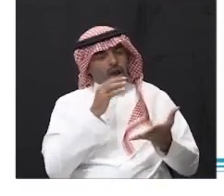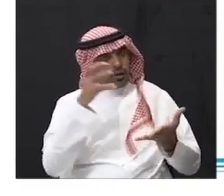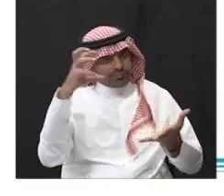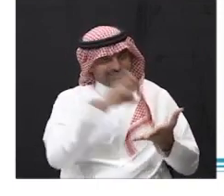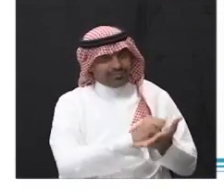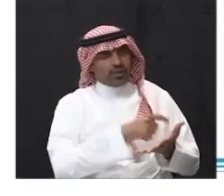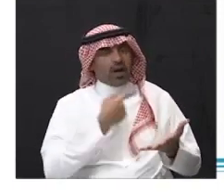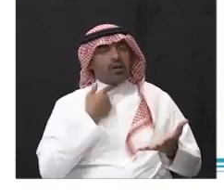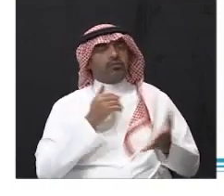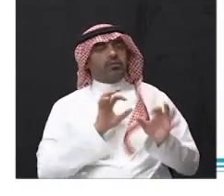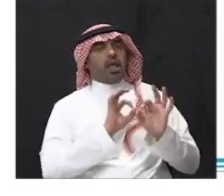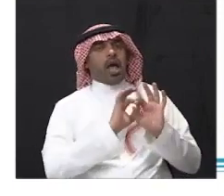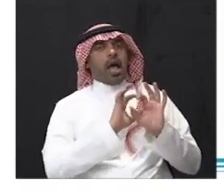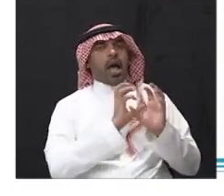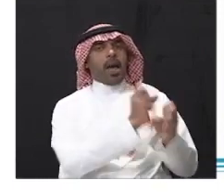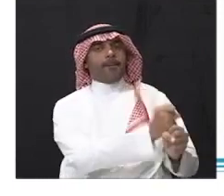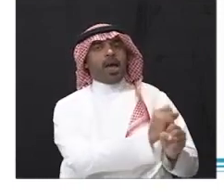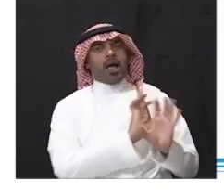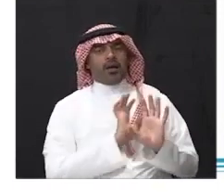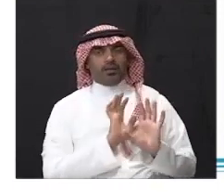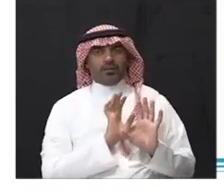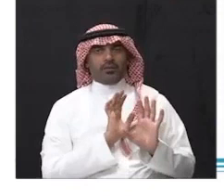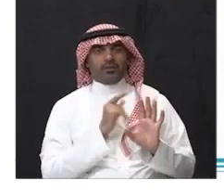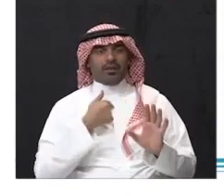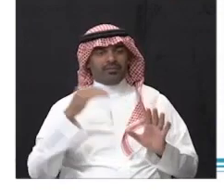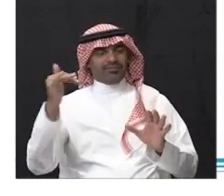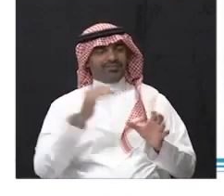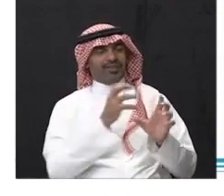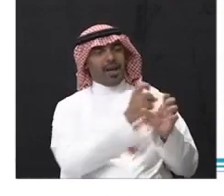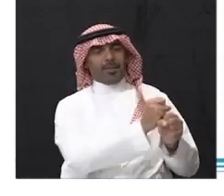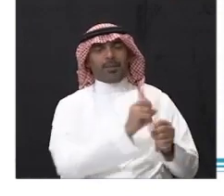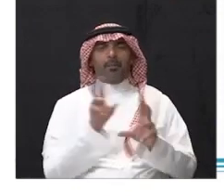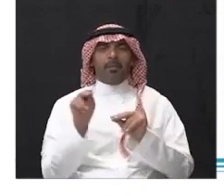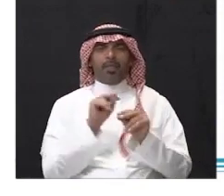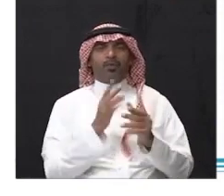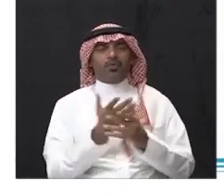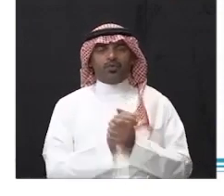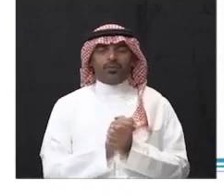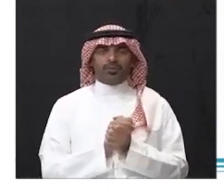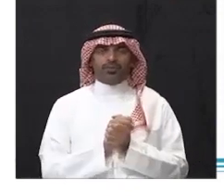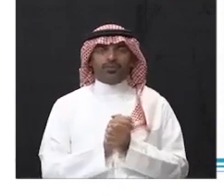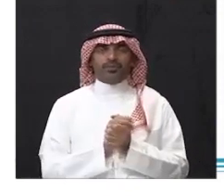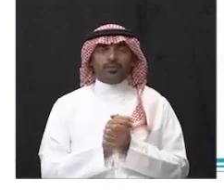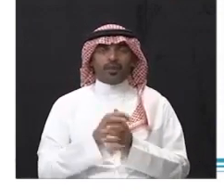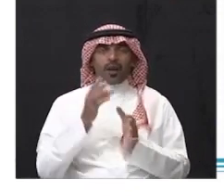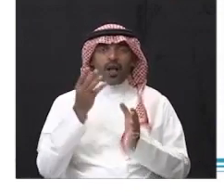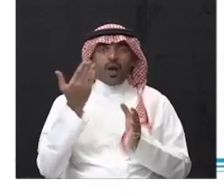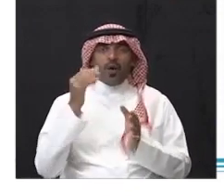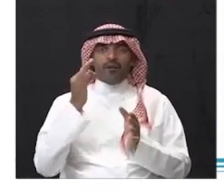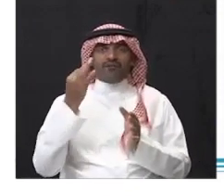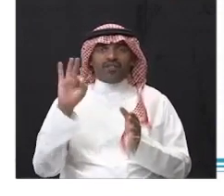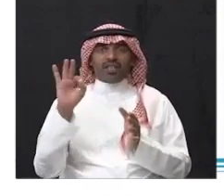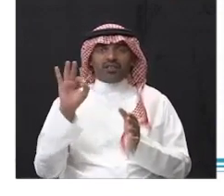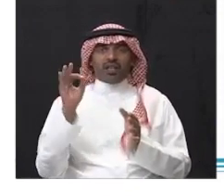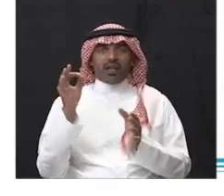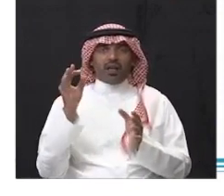وتسليم شؤونه للمستعمر. أمثلة: الحماية التي فرضتها فرنسا على